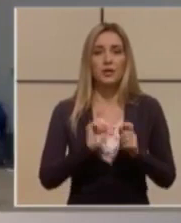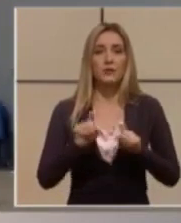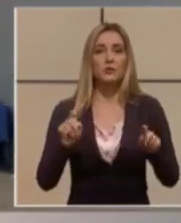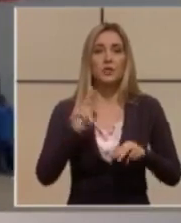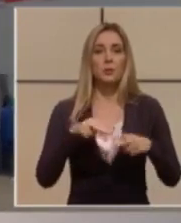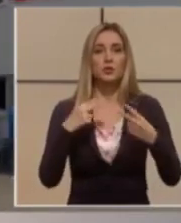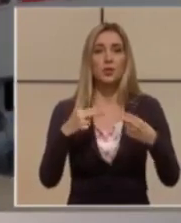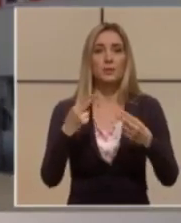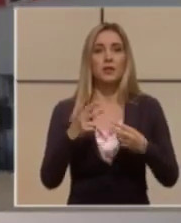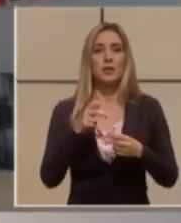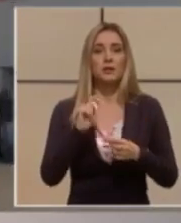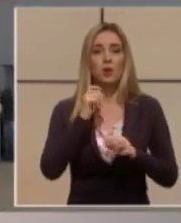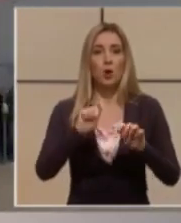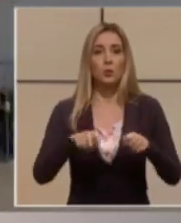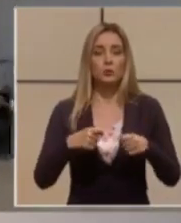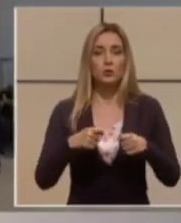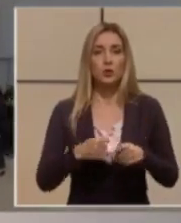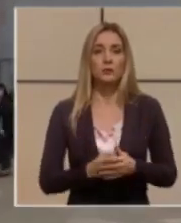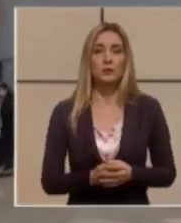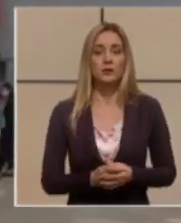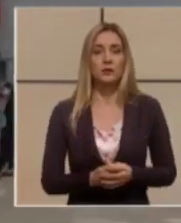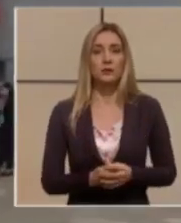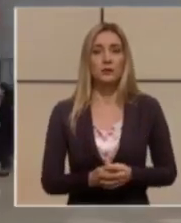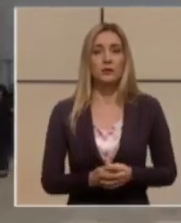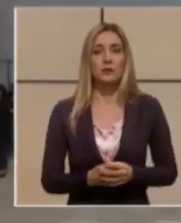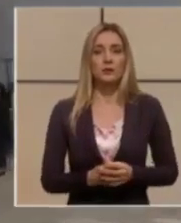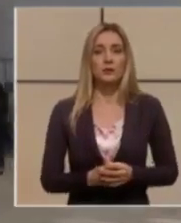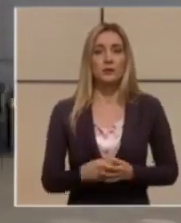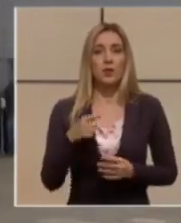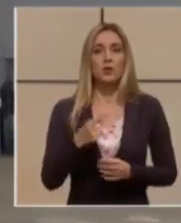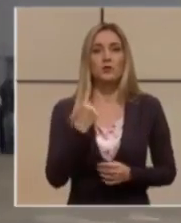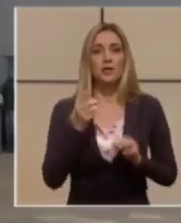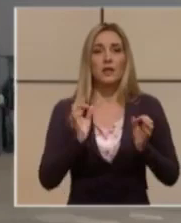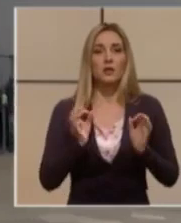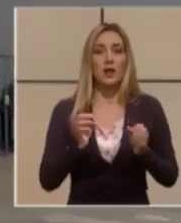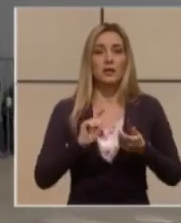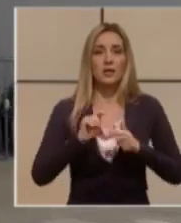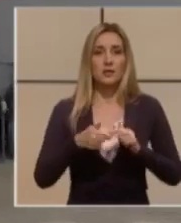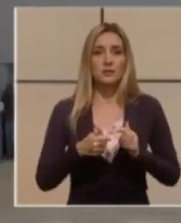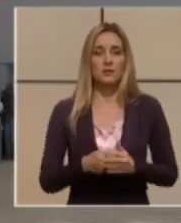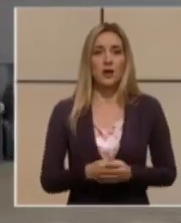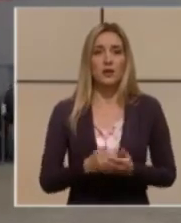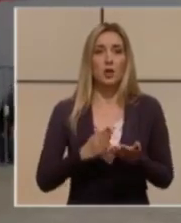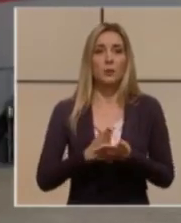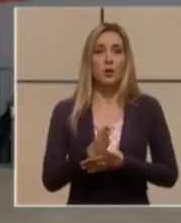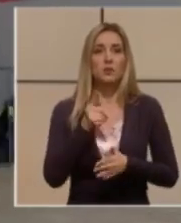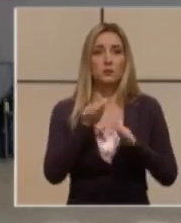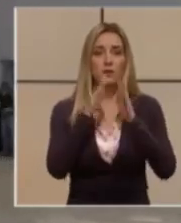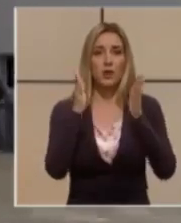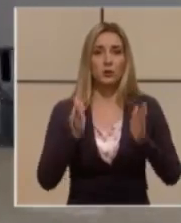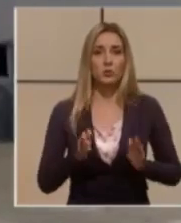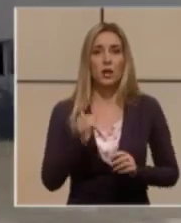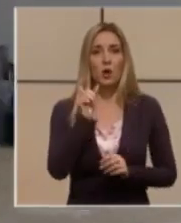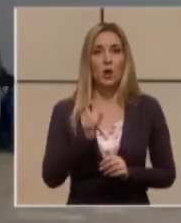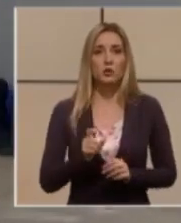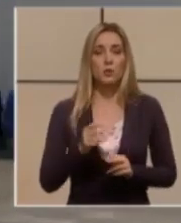može prenijeti obućom najčešće, tako da je ovo jedna kvalitetna stvar, prolaskom kroz ovaj tunel